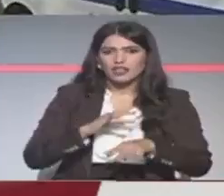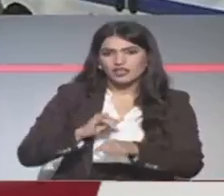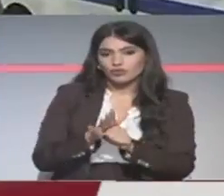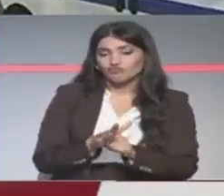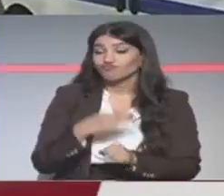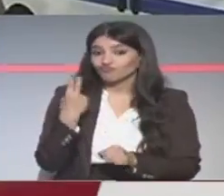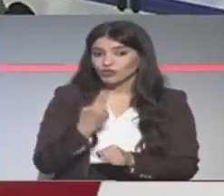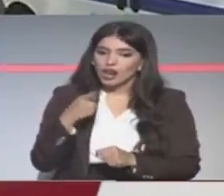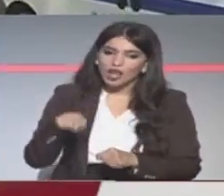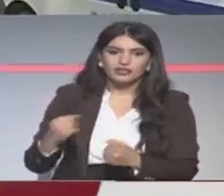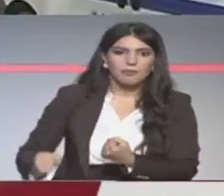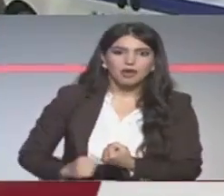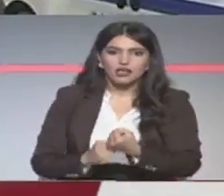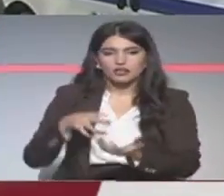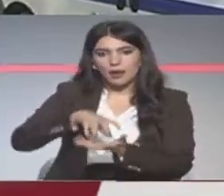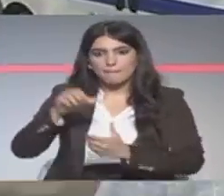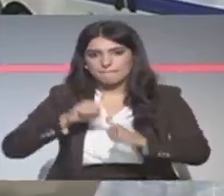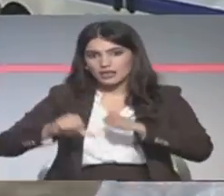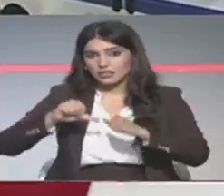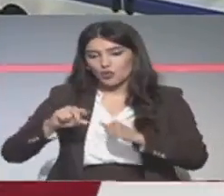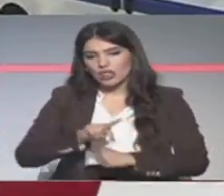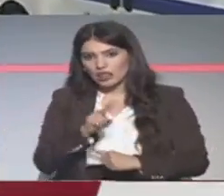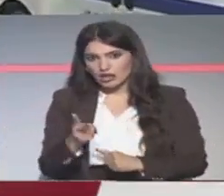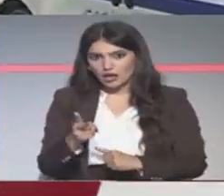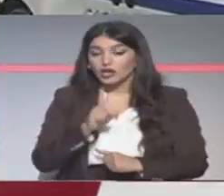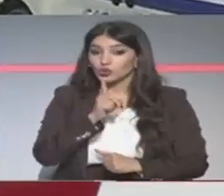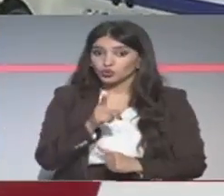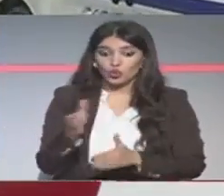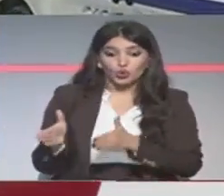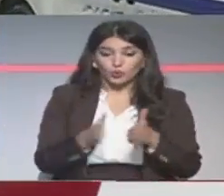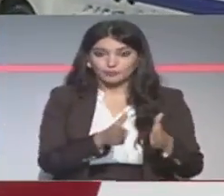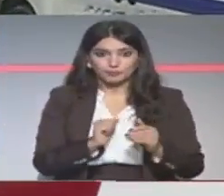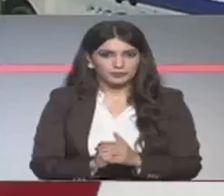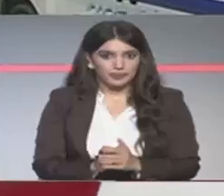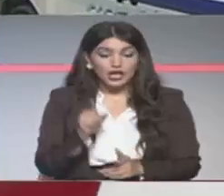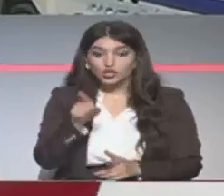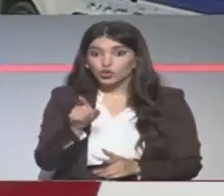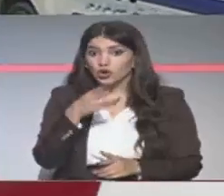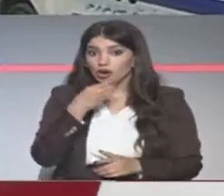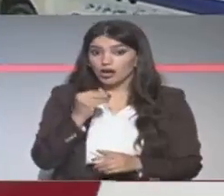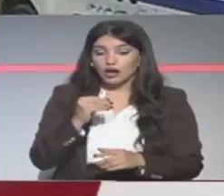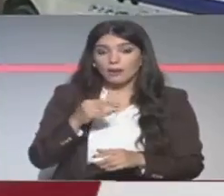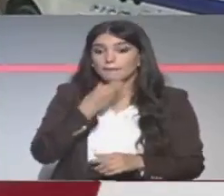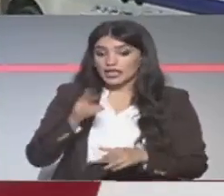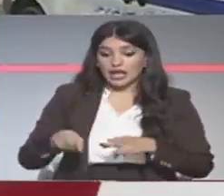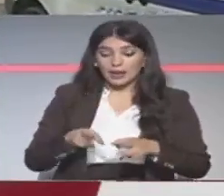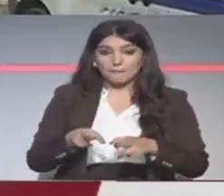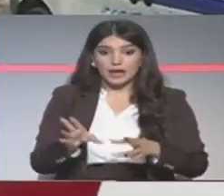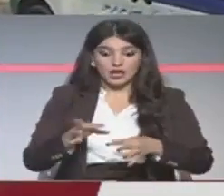إفراد مقر على حداء وتمشي يتبعوا المريض اللي سيسبي واللي تم من المدخل